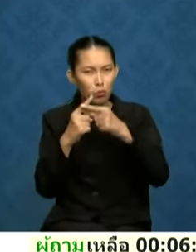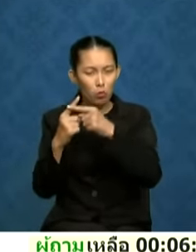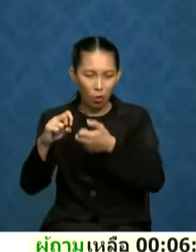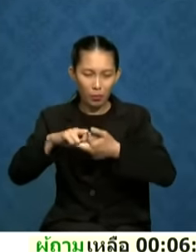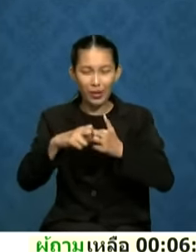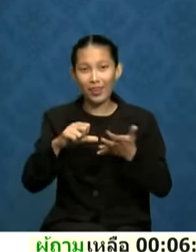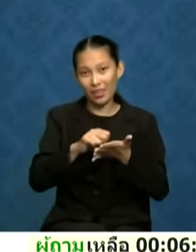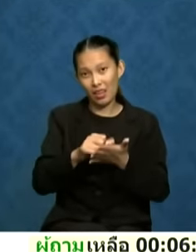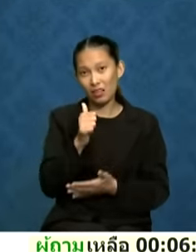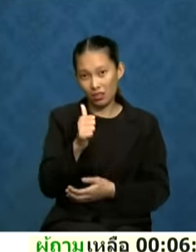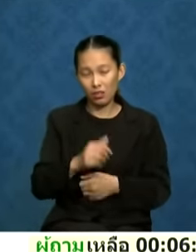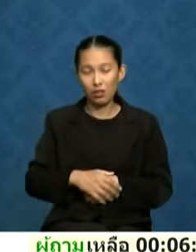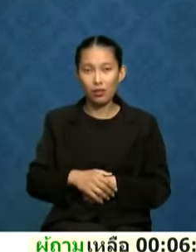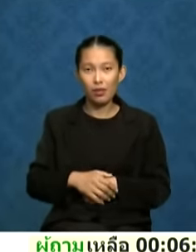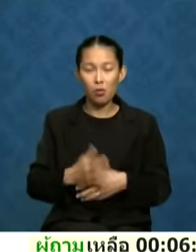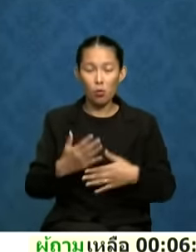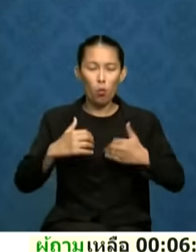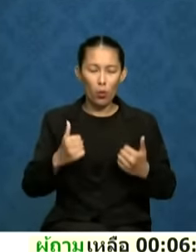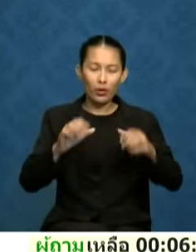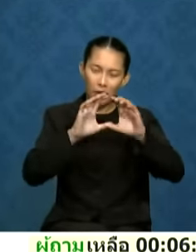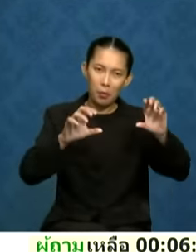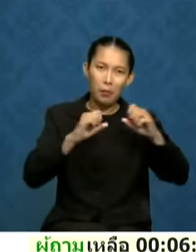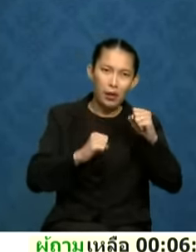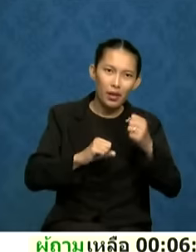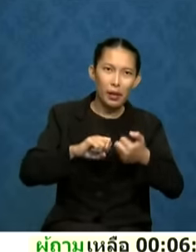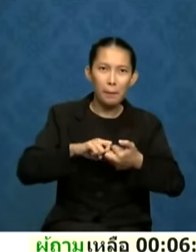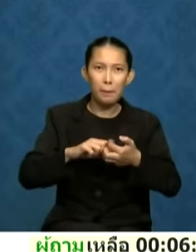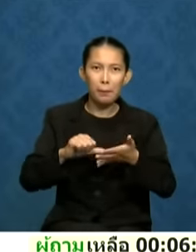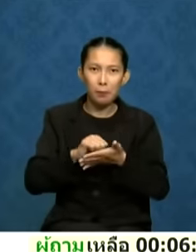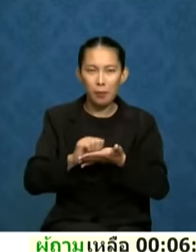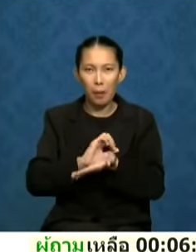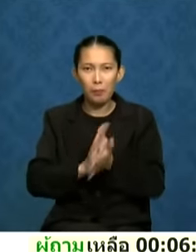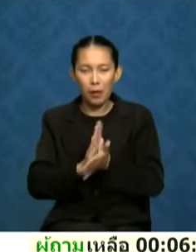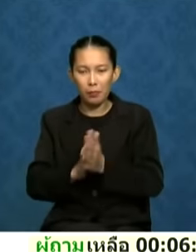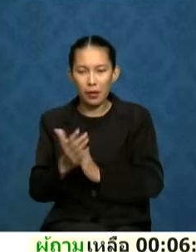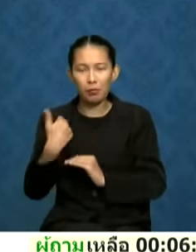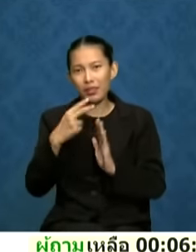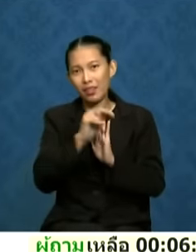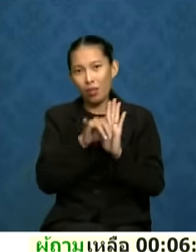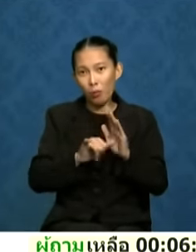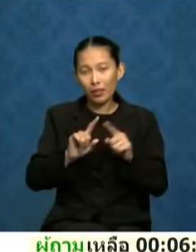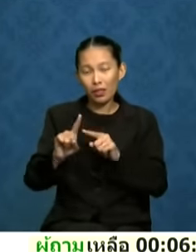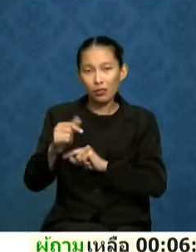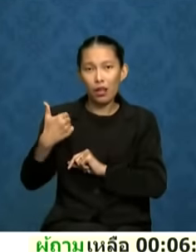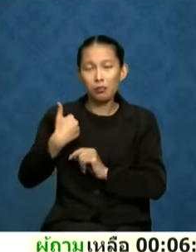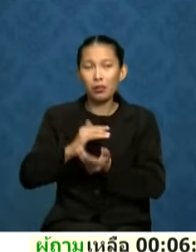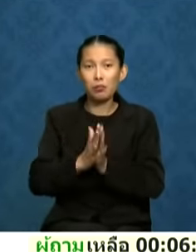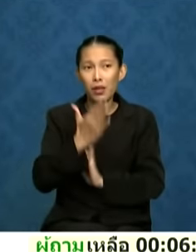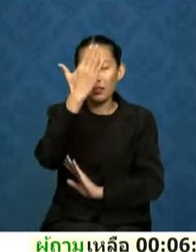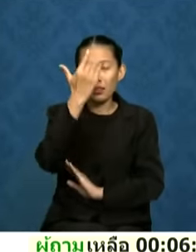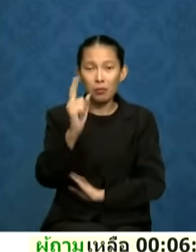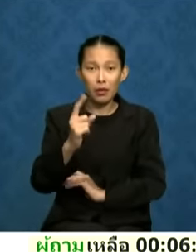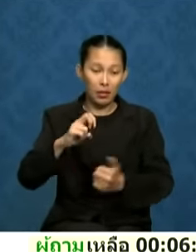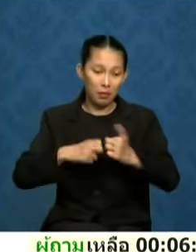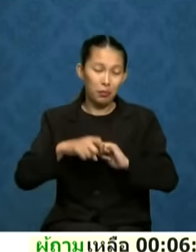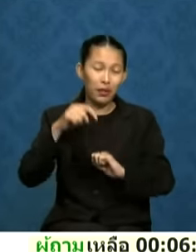กนโยบายต่ ว่าเนองจากเหตุก